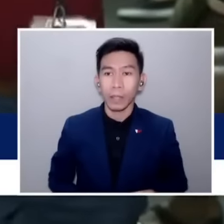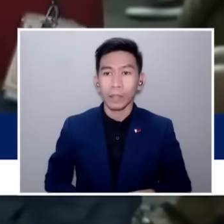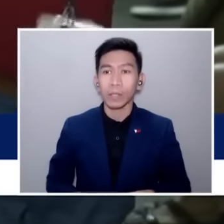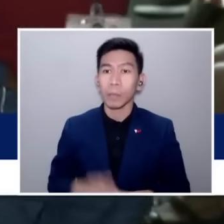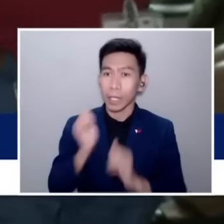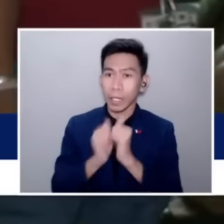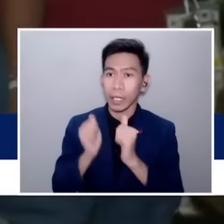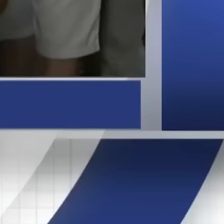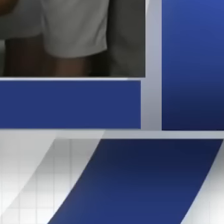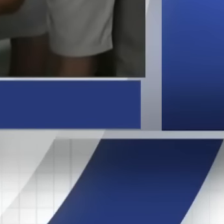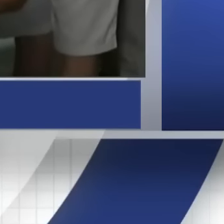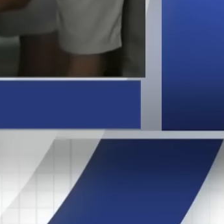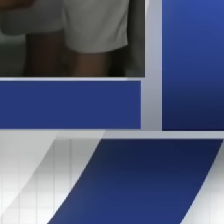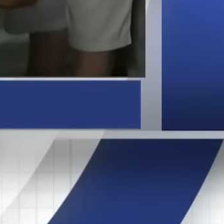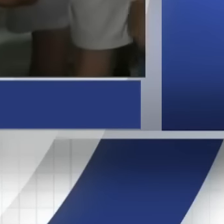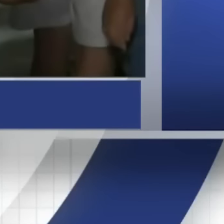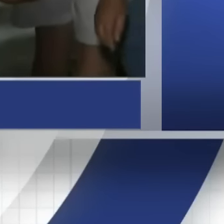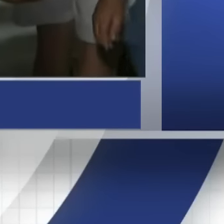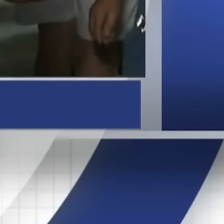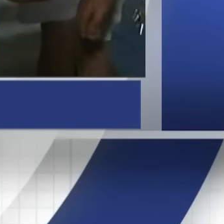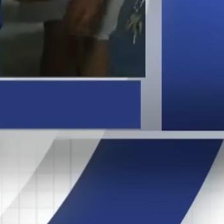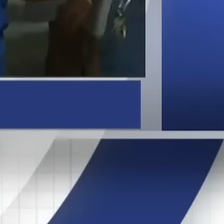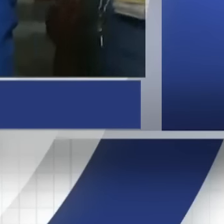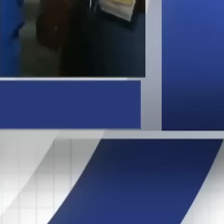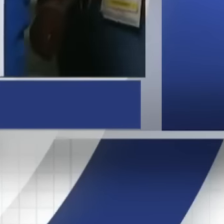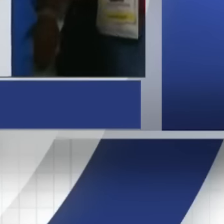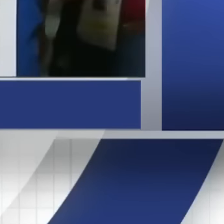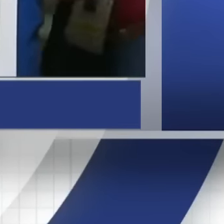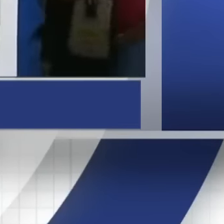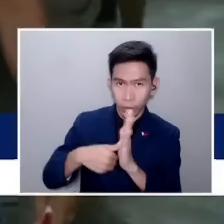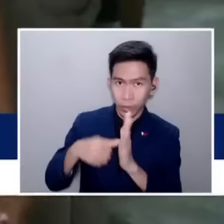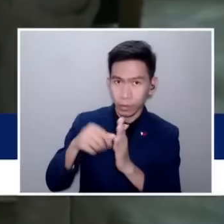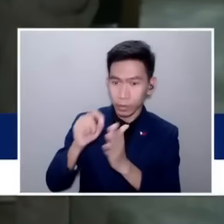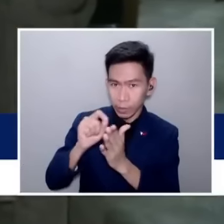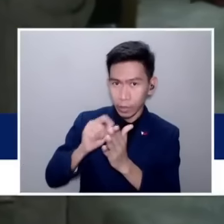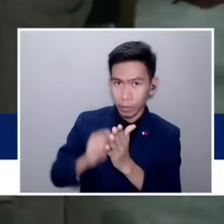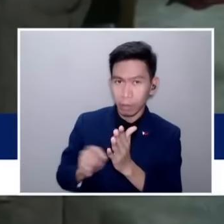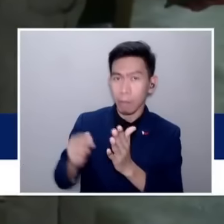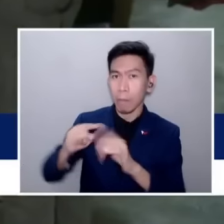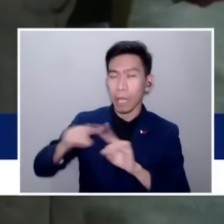hindi pa na ipapasok yung kanilang boto sa makina, ganun ba yun?